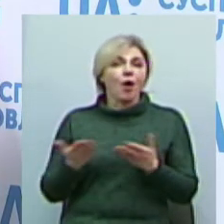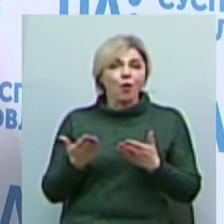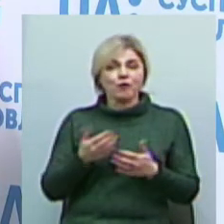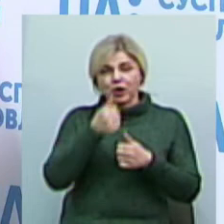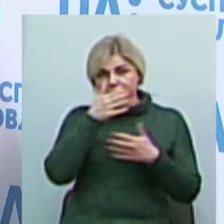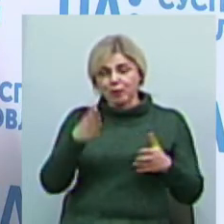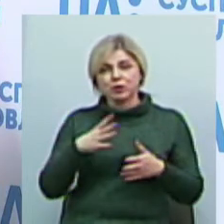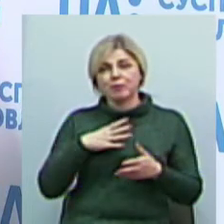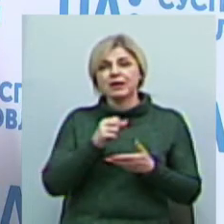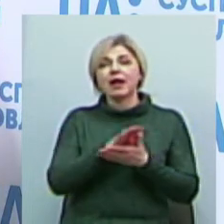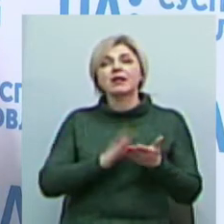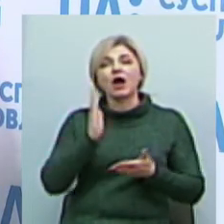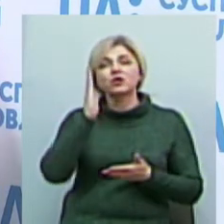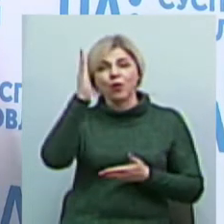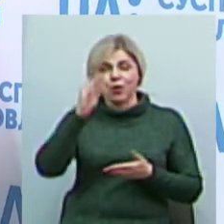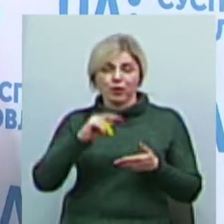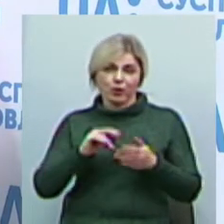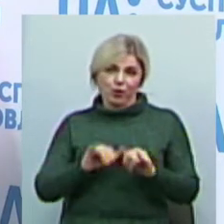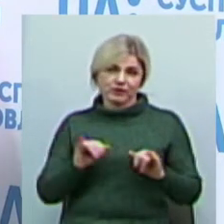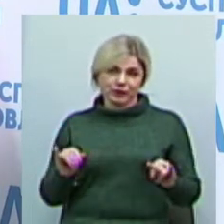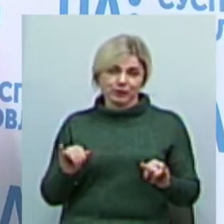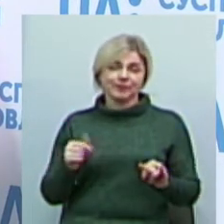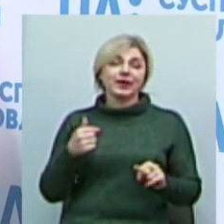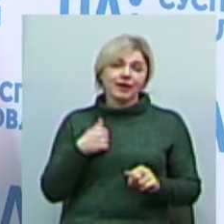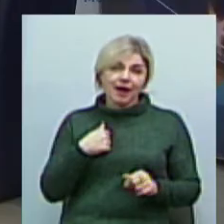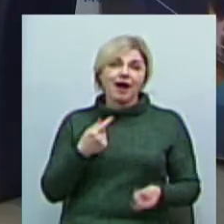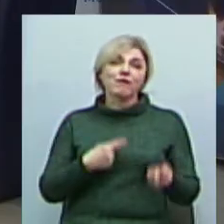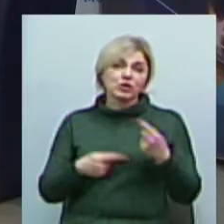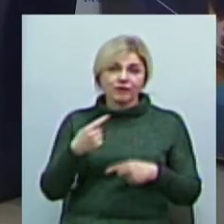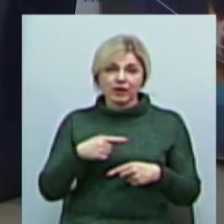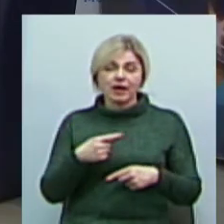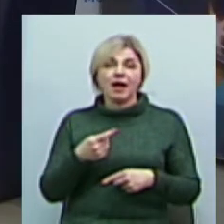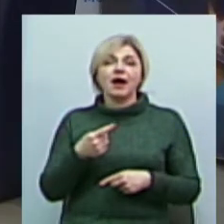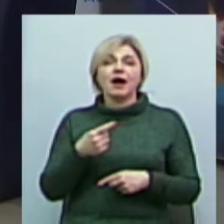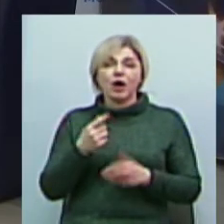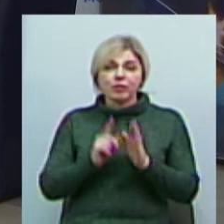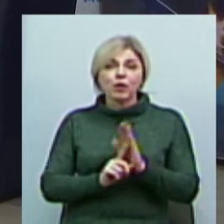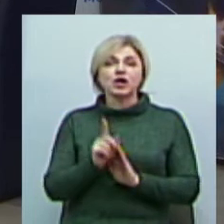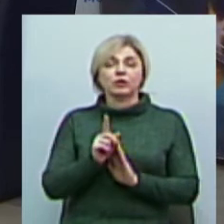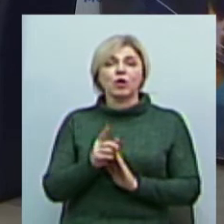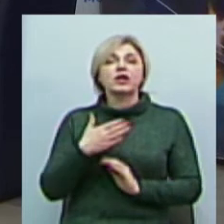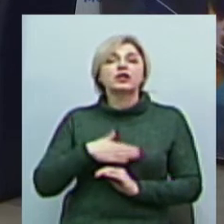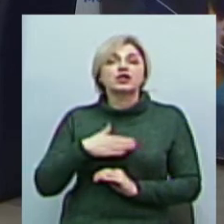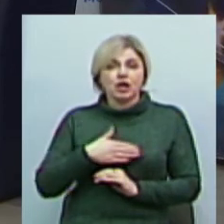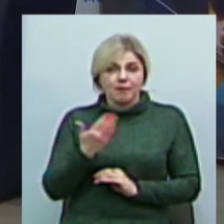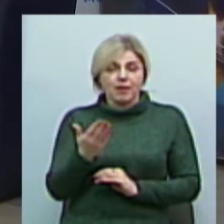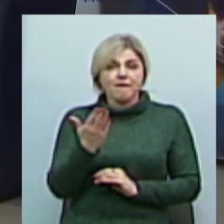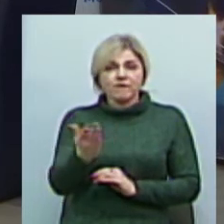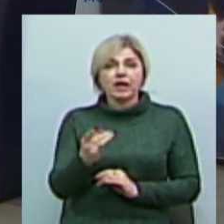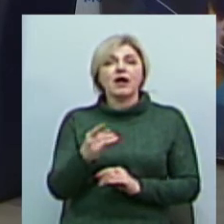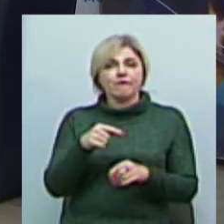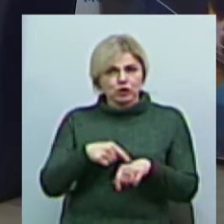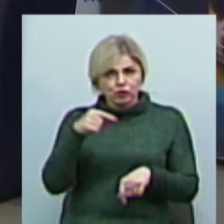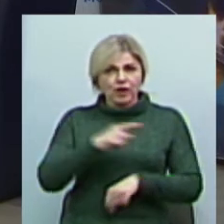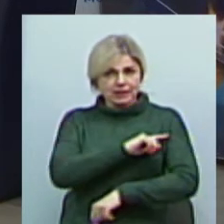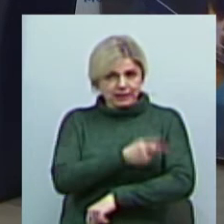бути подальшого розвитку. Я знову повертаюся до початку. Для чого? Ви відчуваєте в собі силу зробити те, що